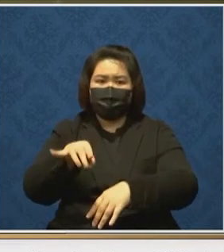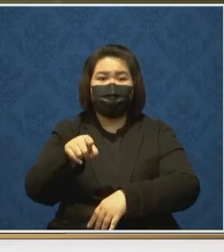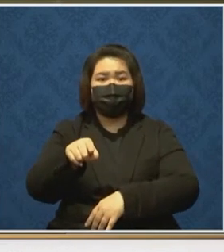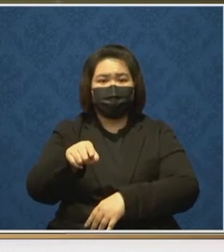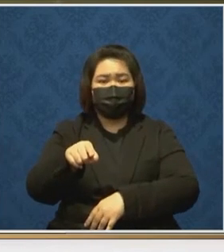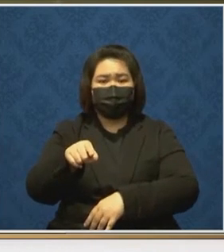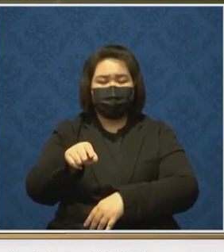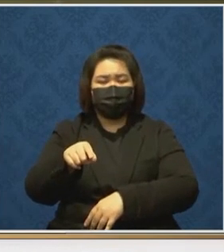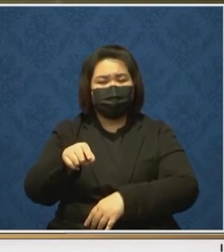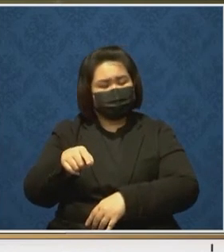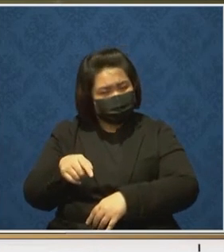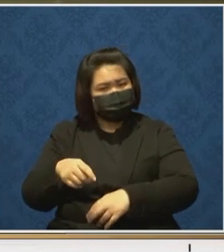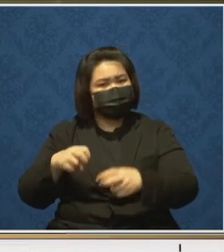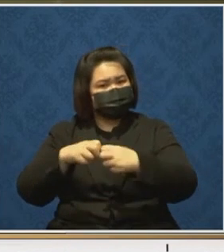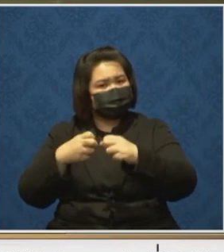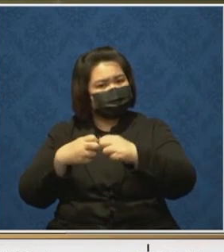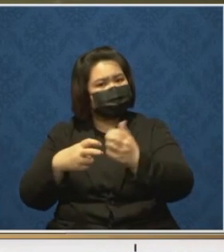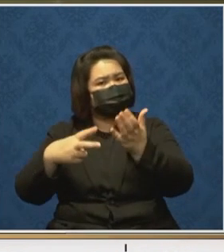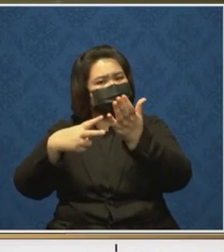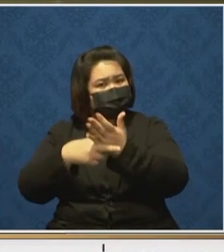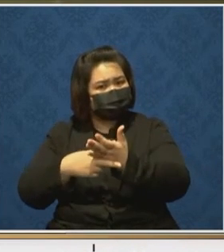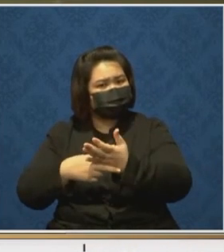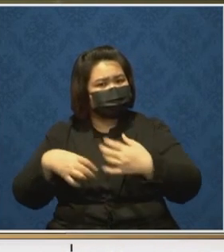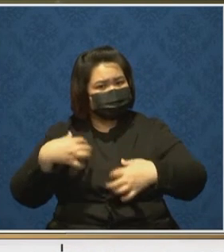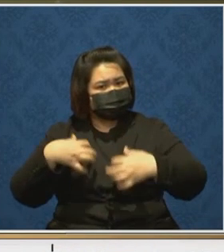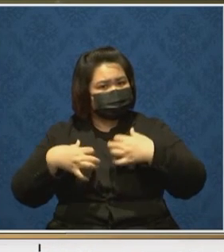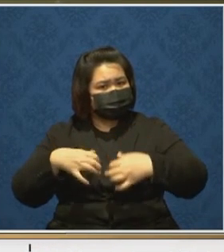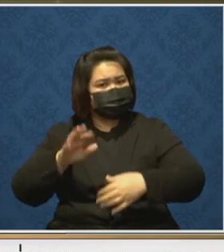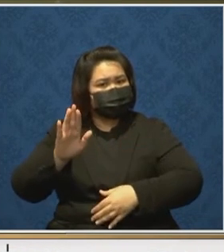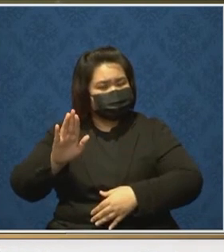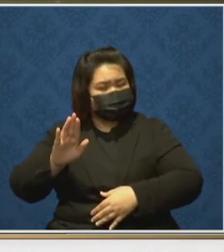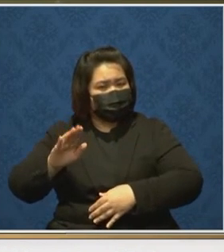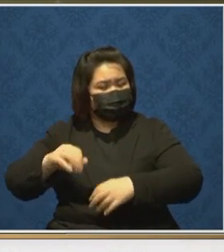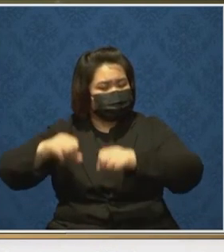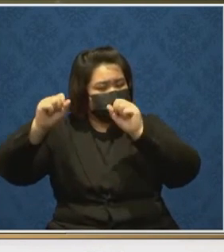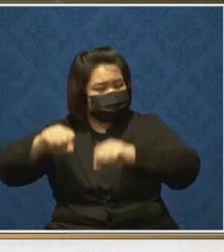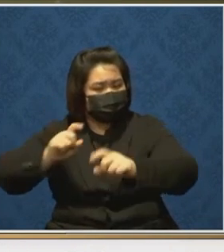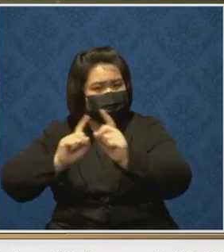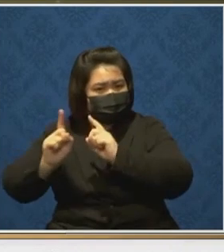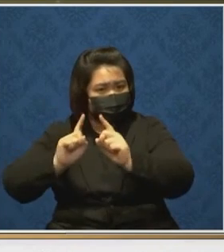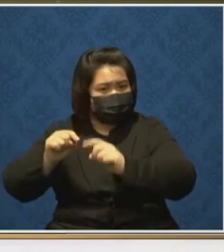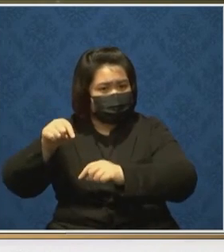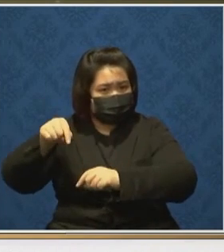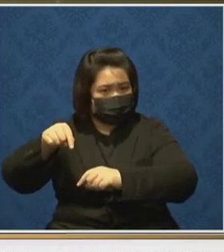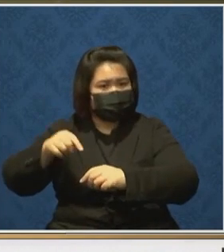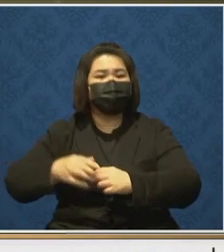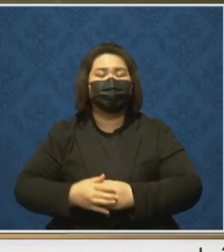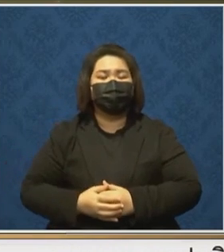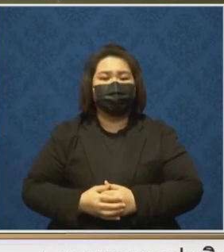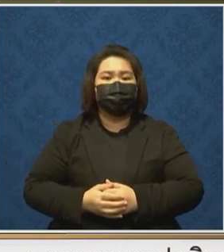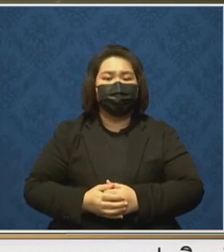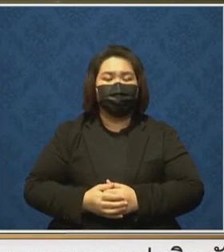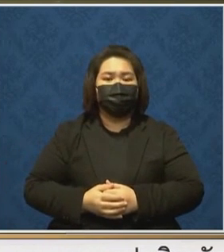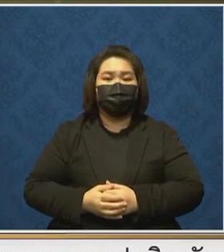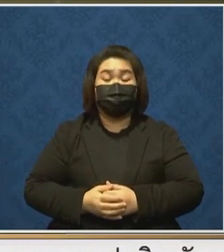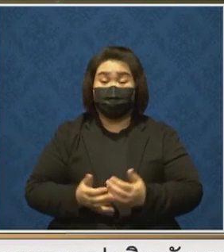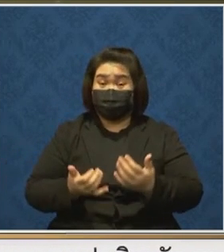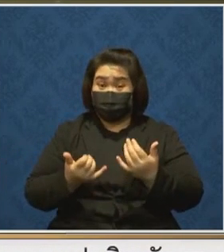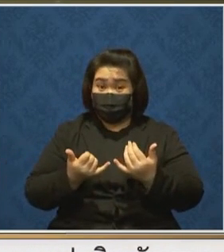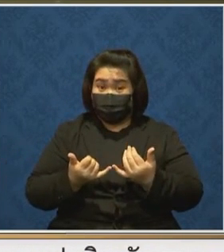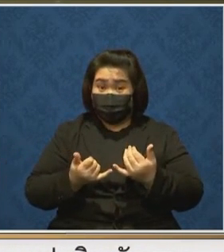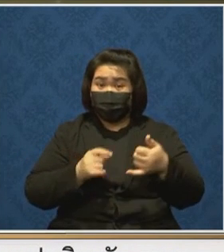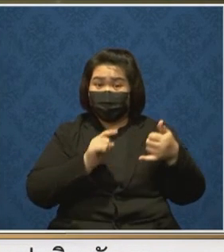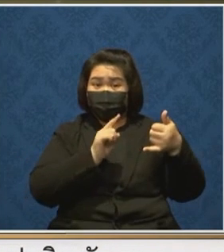และถือวาเป็นการขัดขวางกระบวนการพิจนาของฉันอนุญาตโตราการนั่นเท่ากัว่าคนเอกประยุษ